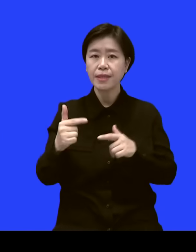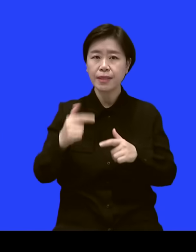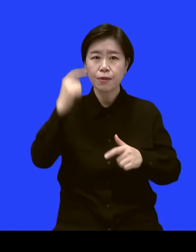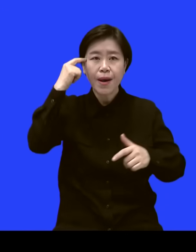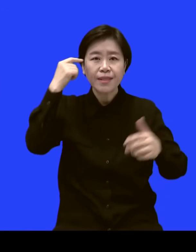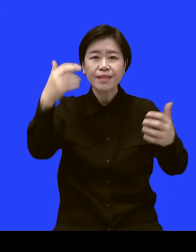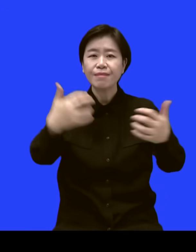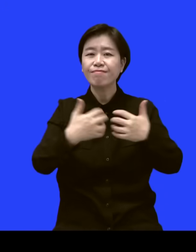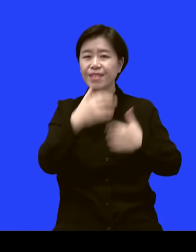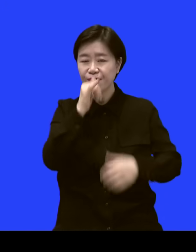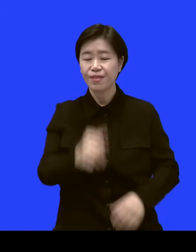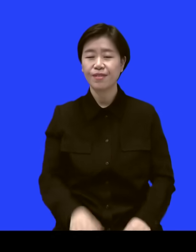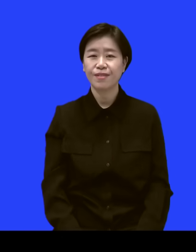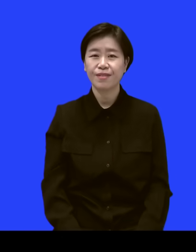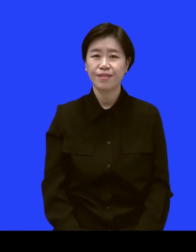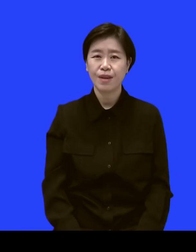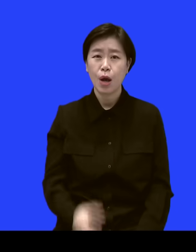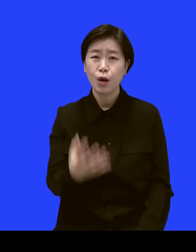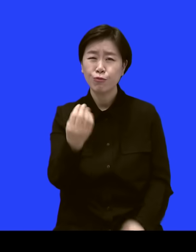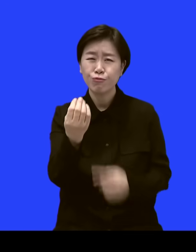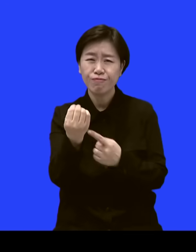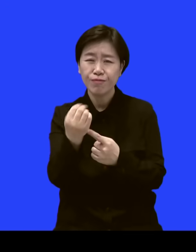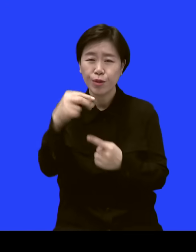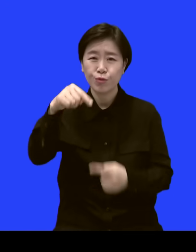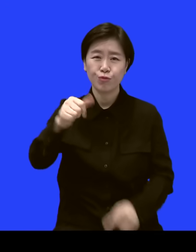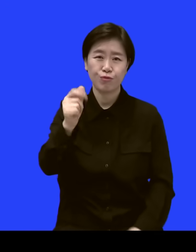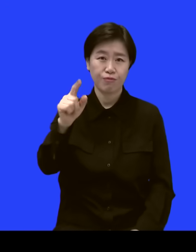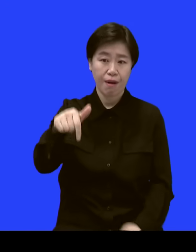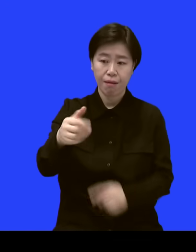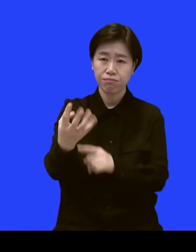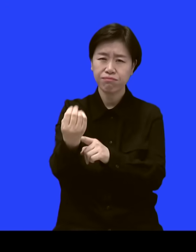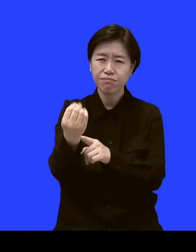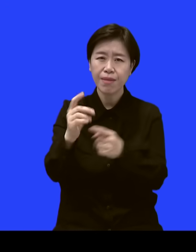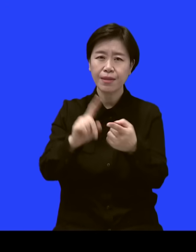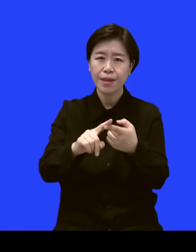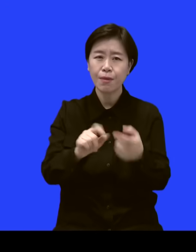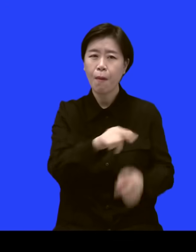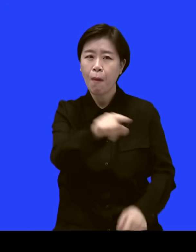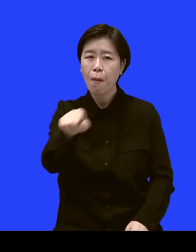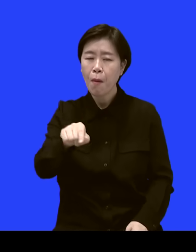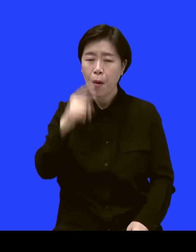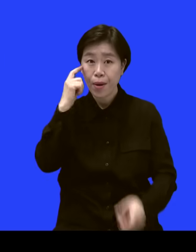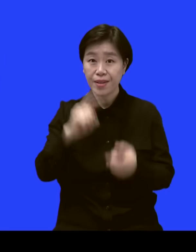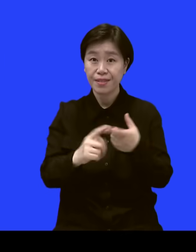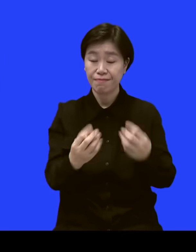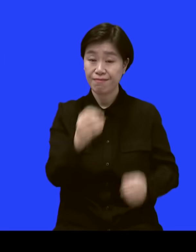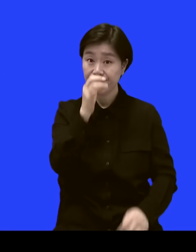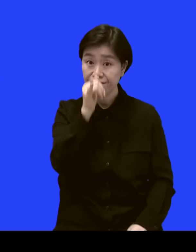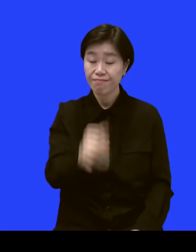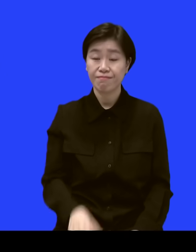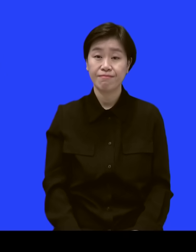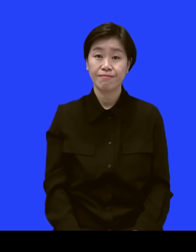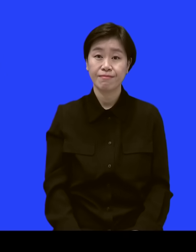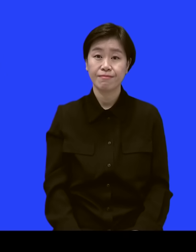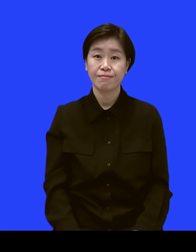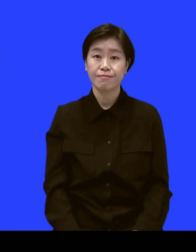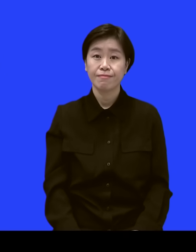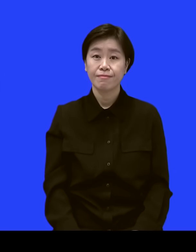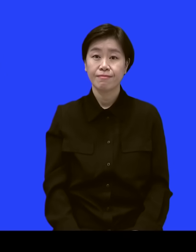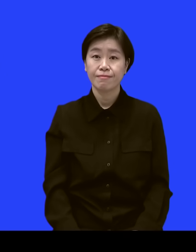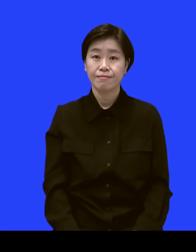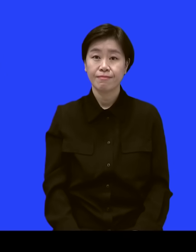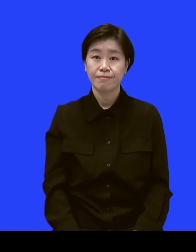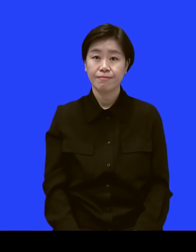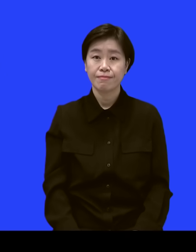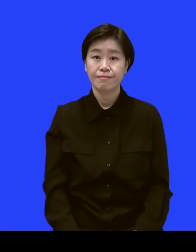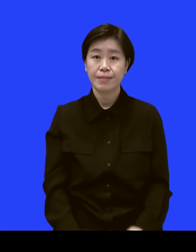수학은 누구에게나 다 어려운 거니까. 어려움이잖아요. 그럼요. 그래가지고 같이 마음 맞는